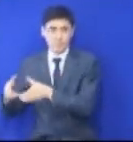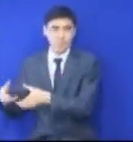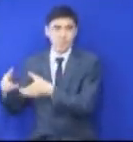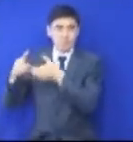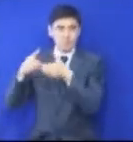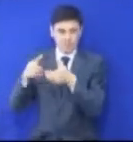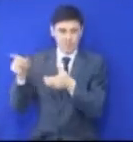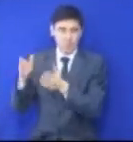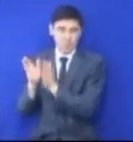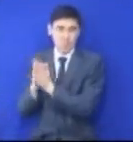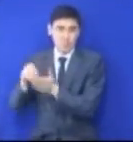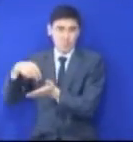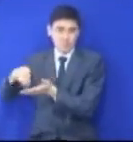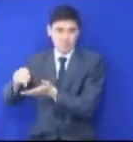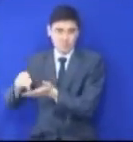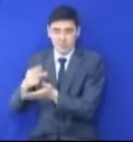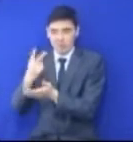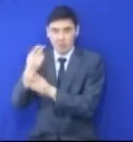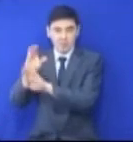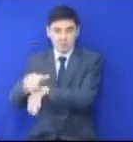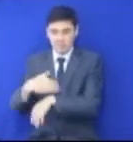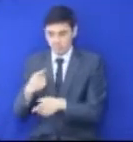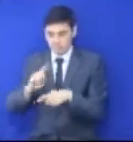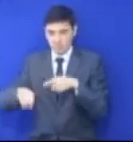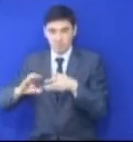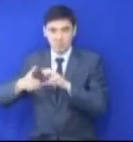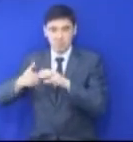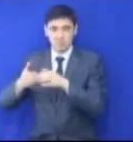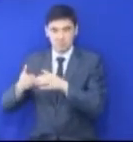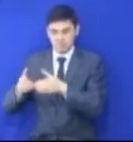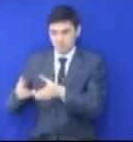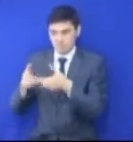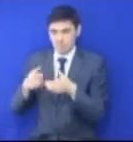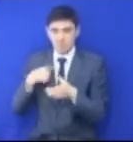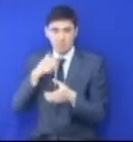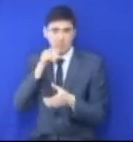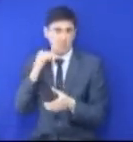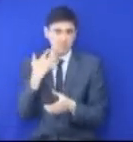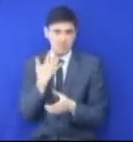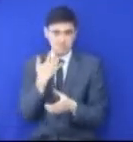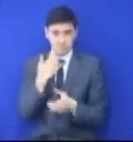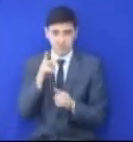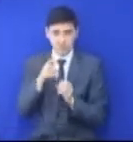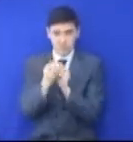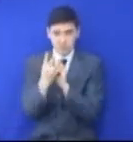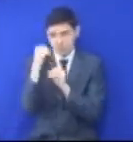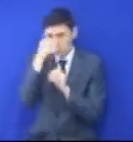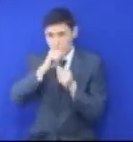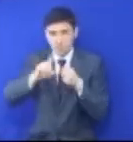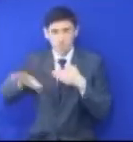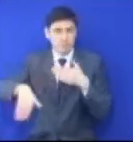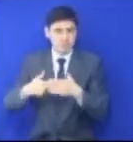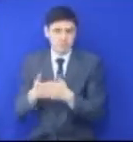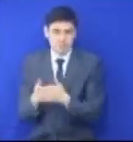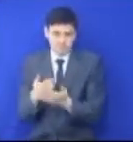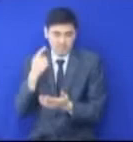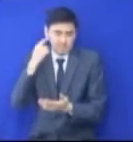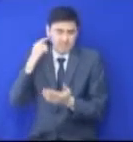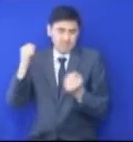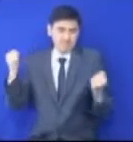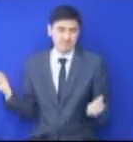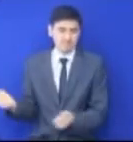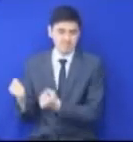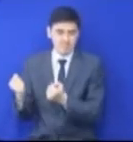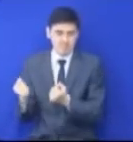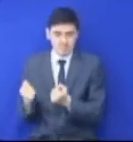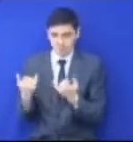купить ему кубик, и через 2 дня приходит мне показ, вот папа, я его собрал. И с 2014 года это вот его увлечение, я решил его поддержать, и вот